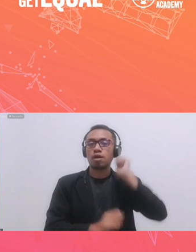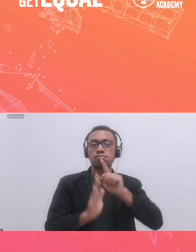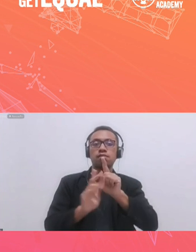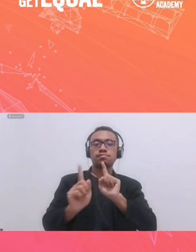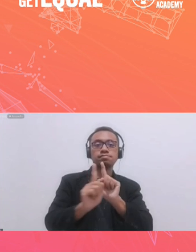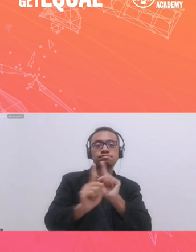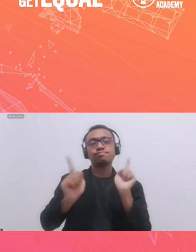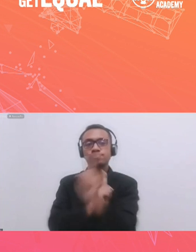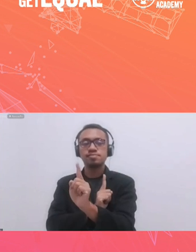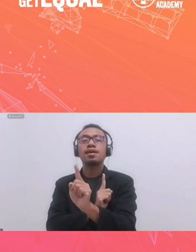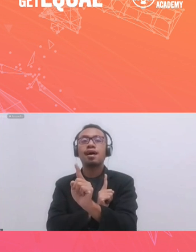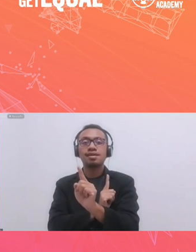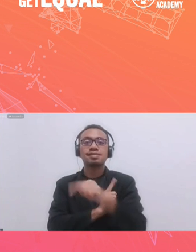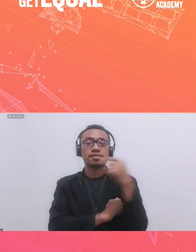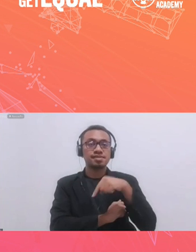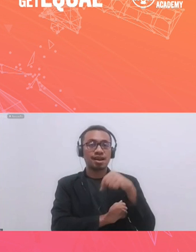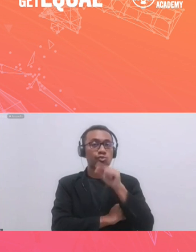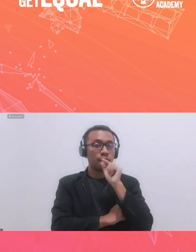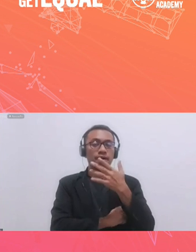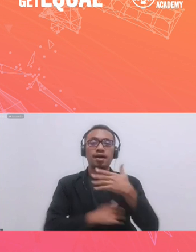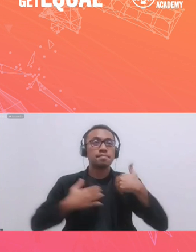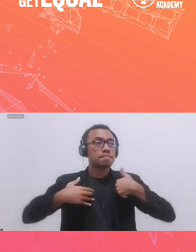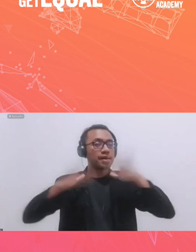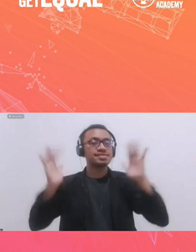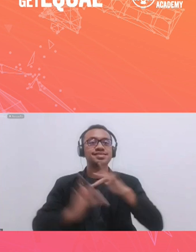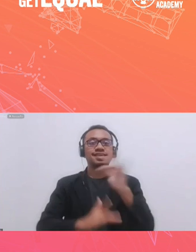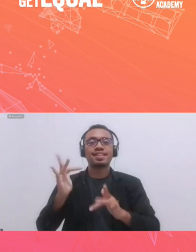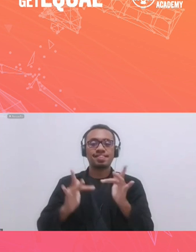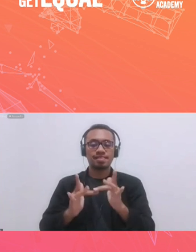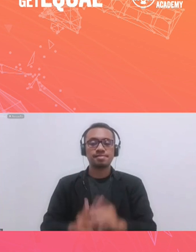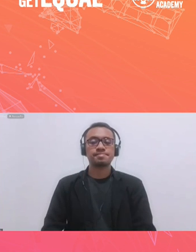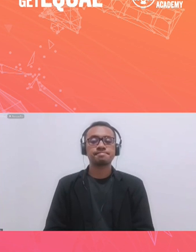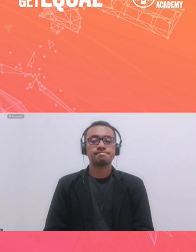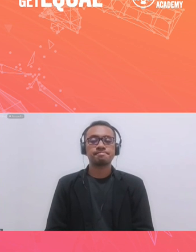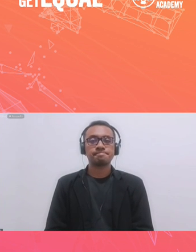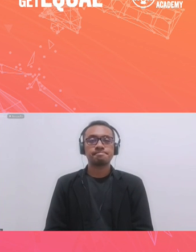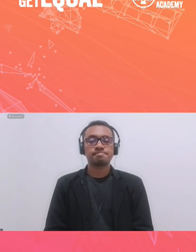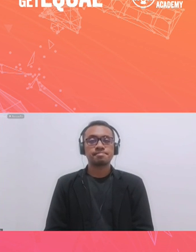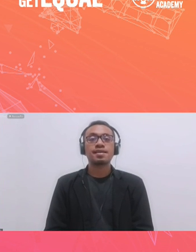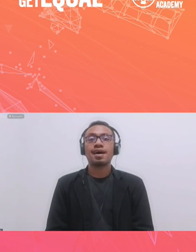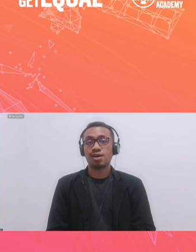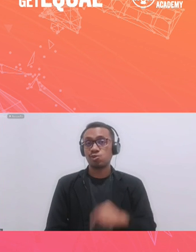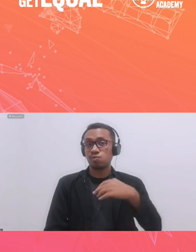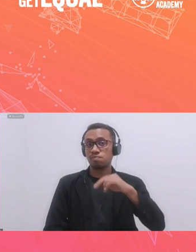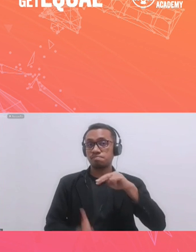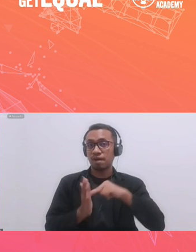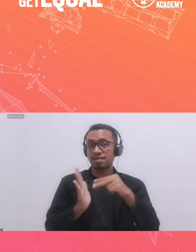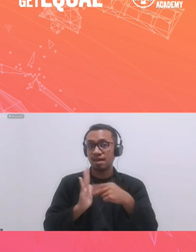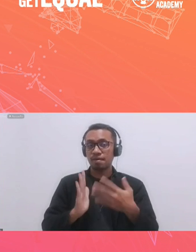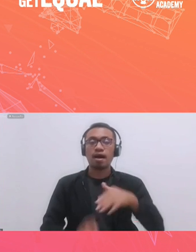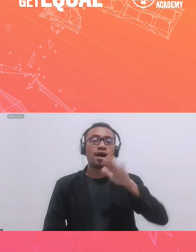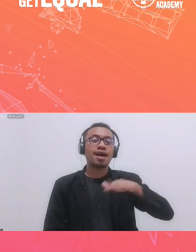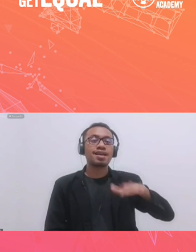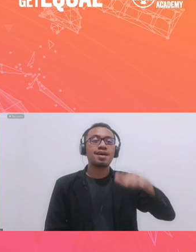mewujudkan cita-cita freedom online atau kebebasan bagi anak perempuan untuk mengekspresikan diri dan menyampaikan pendapatnya di